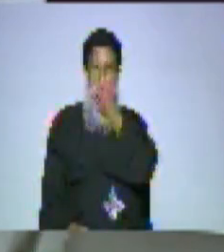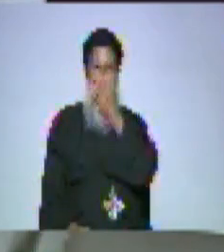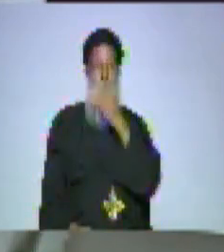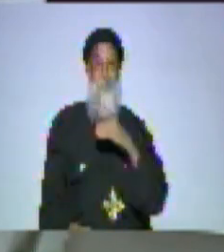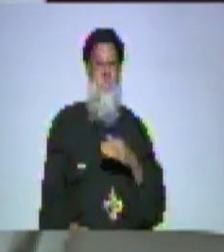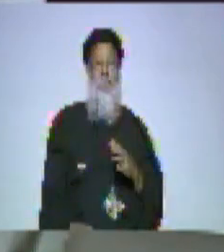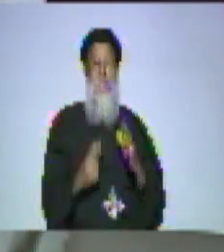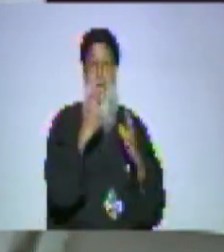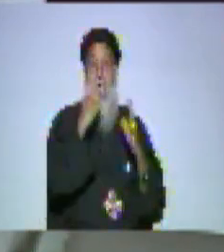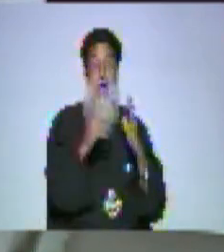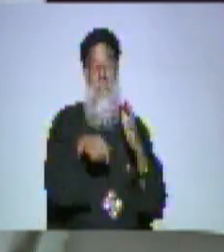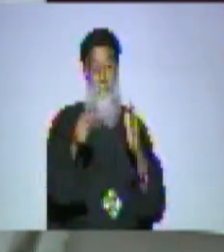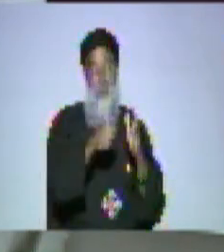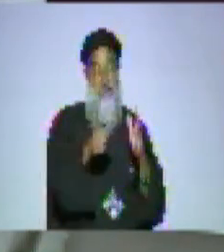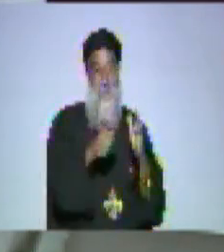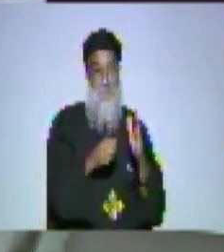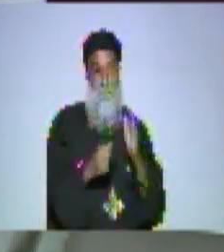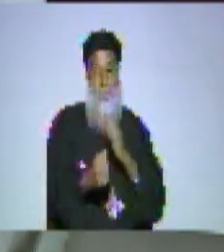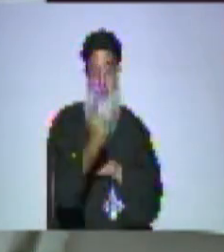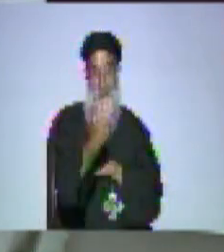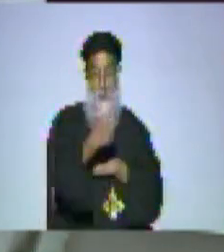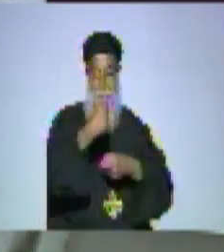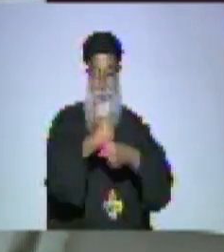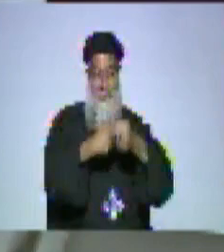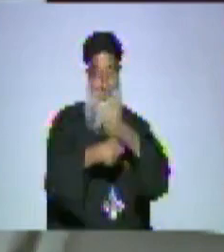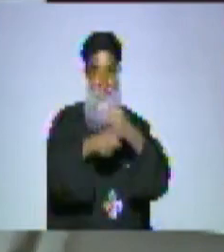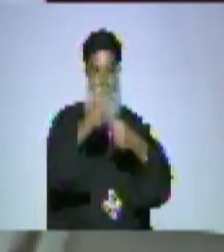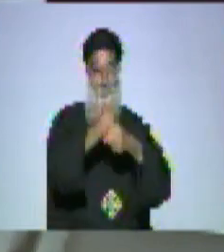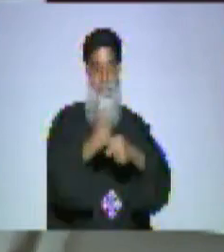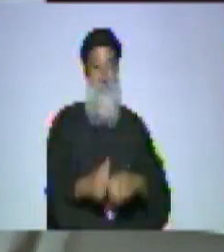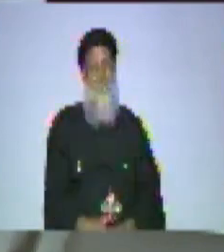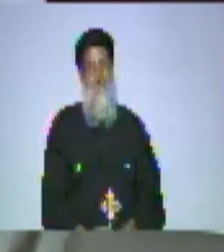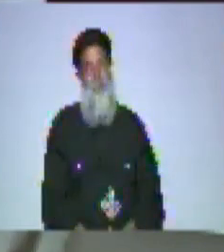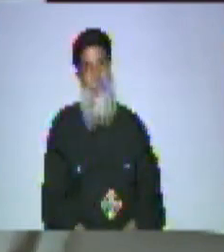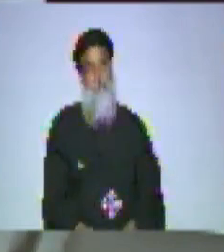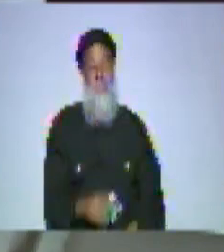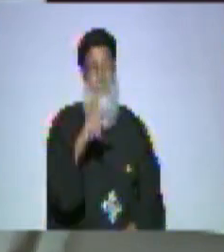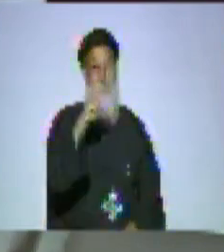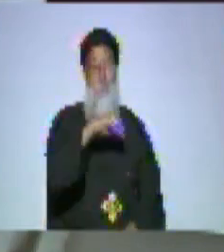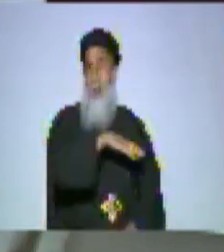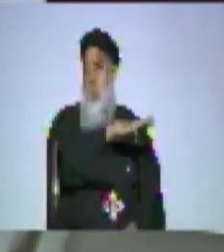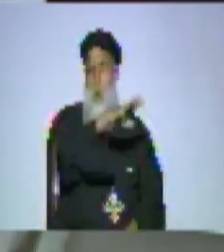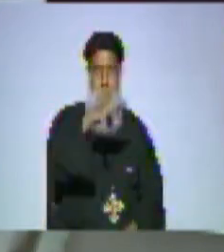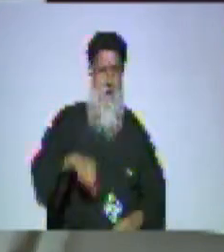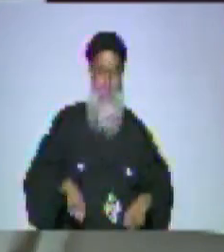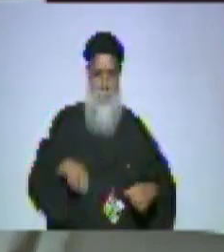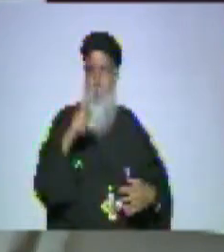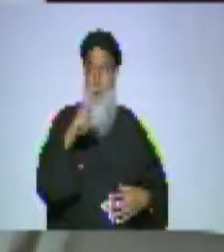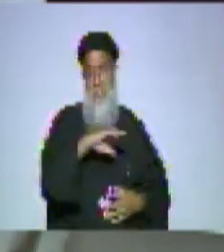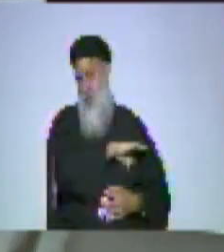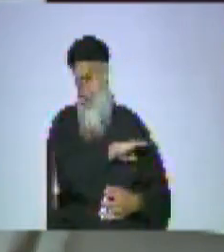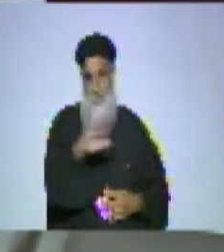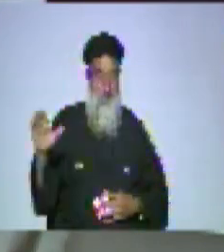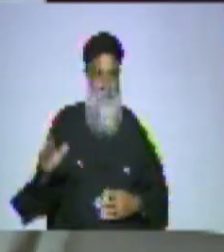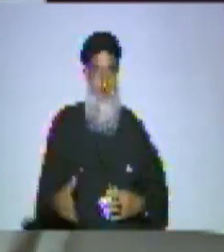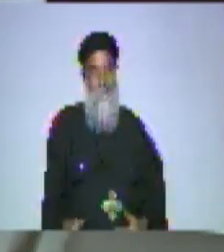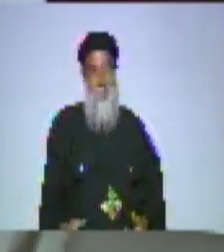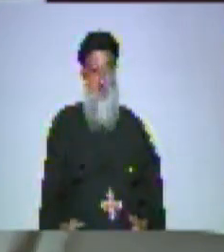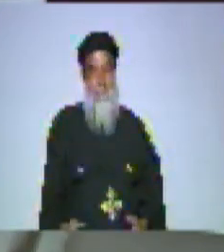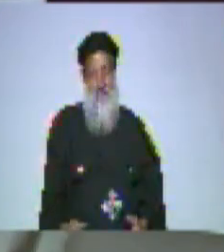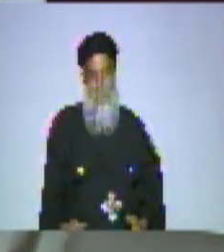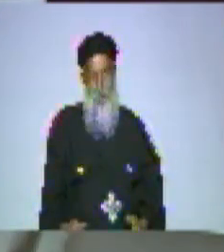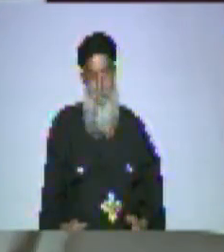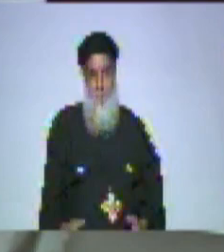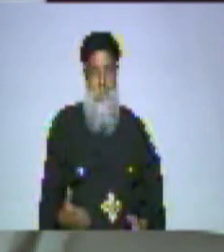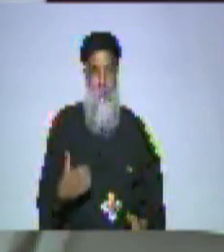بالميه علشان يثبت في المونه يعني الميه داخله في كل حاجه ده يقولوا نسبه